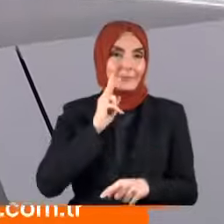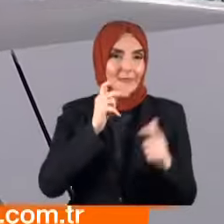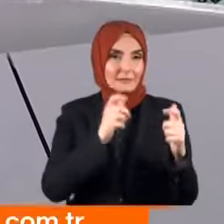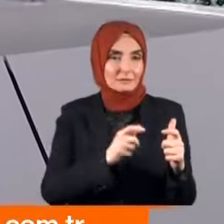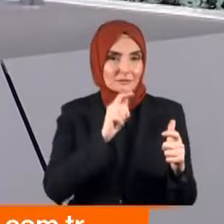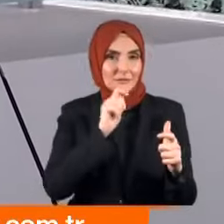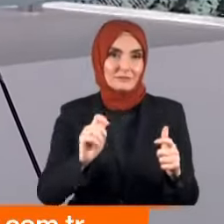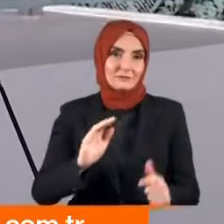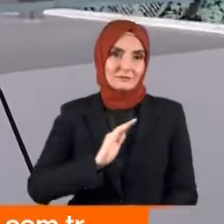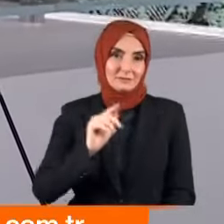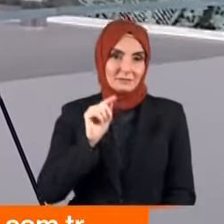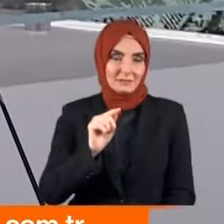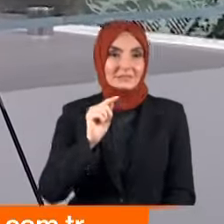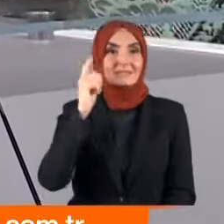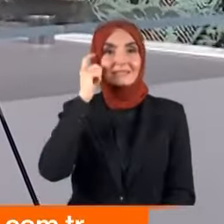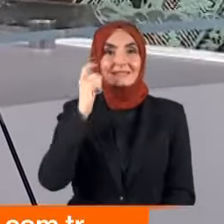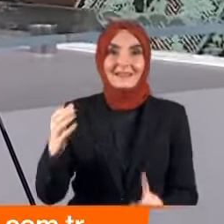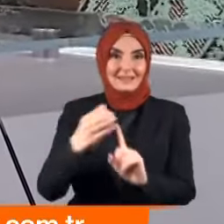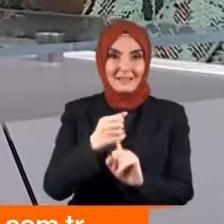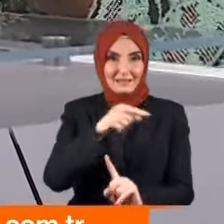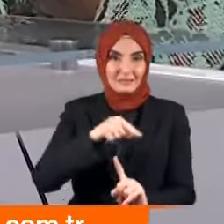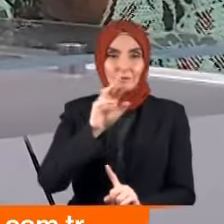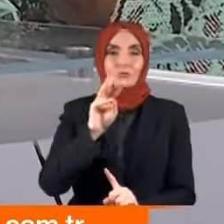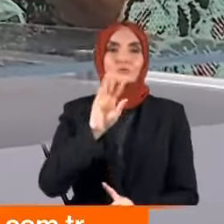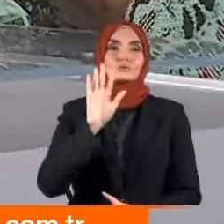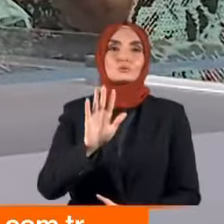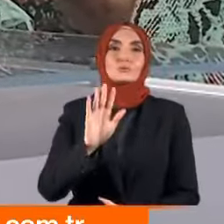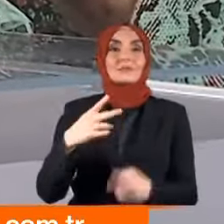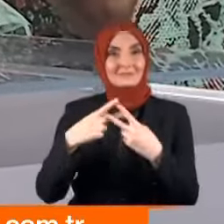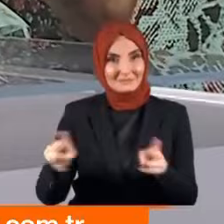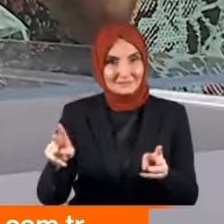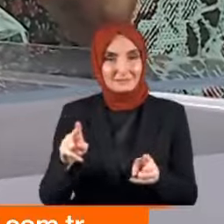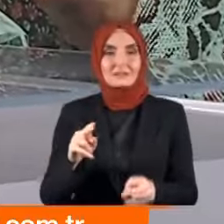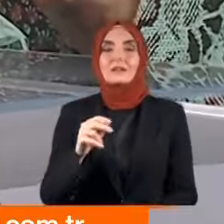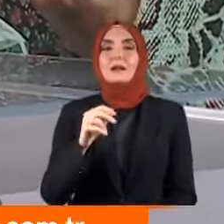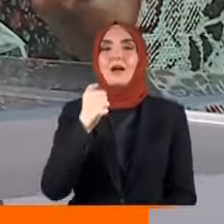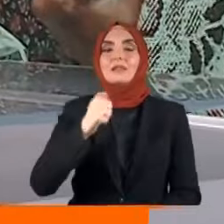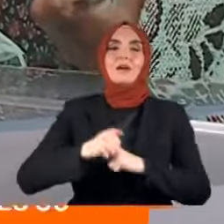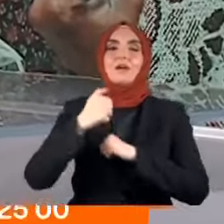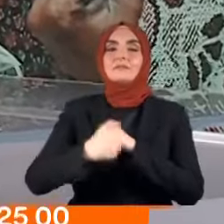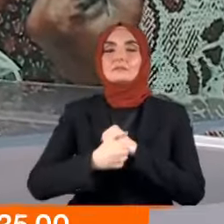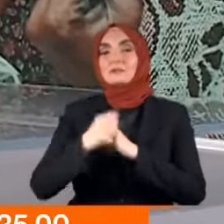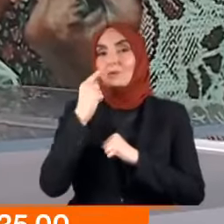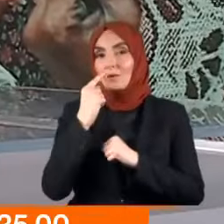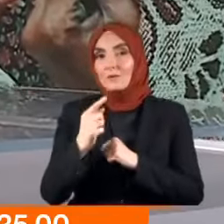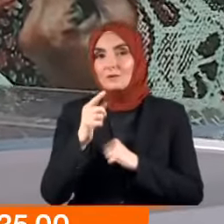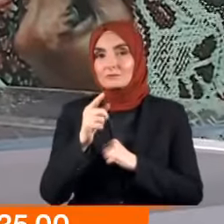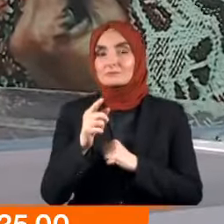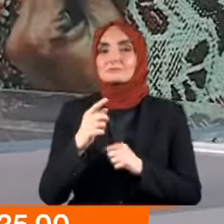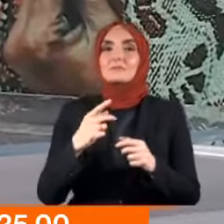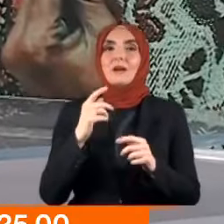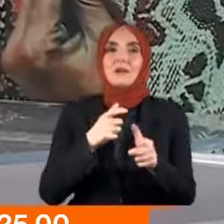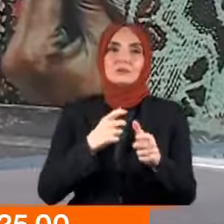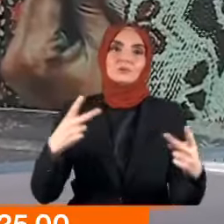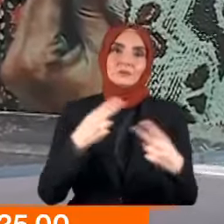İsrailli rehinenin serbest kalması öngörülüyor. Tabii Tel Aviv reddetmezse, 30 bine yakın can kaybına rağmen kana susamış işgal